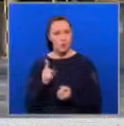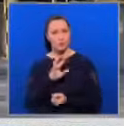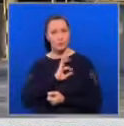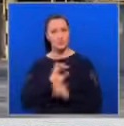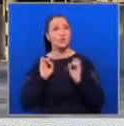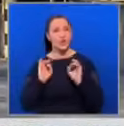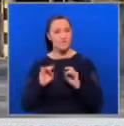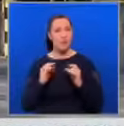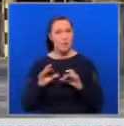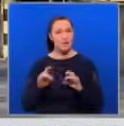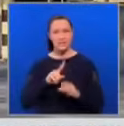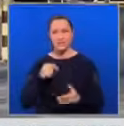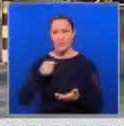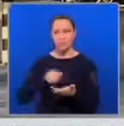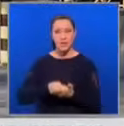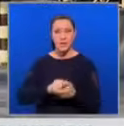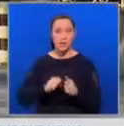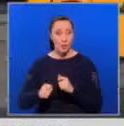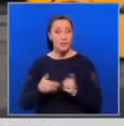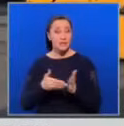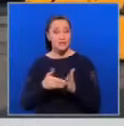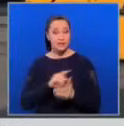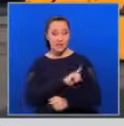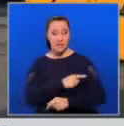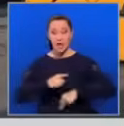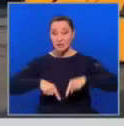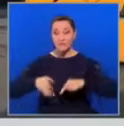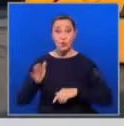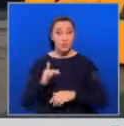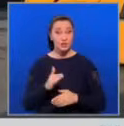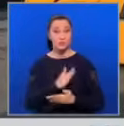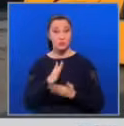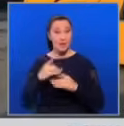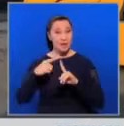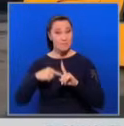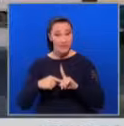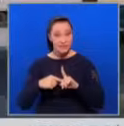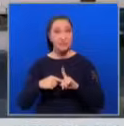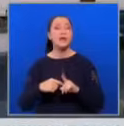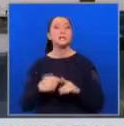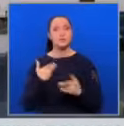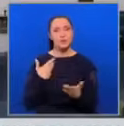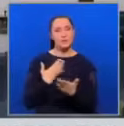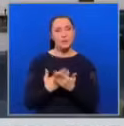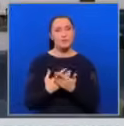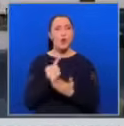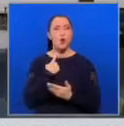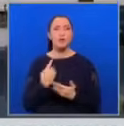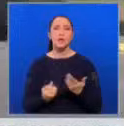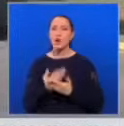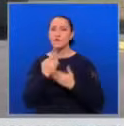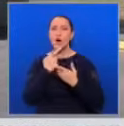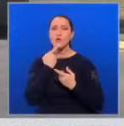получат информация за неплатени глоби заради засиления трафик обаче през последния месец а и с наближаването на коледа и нова